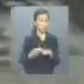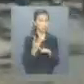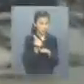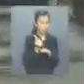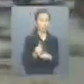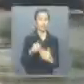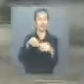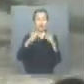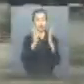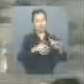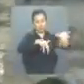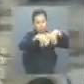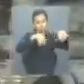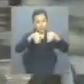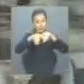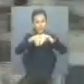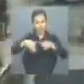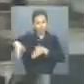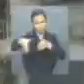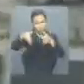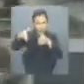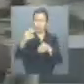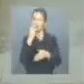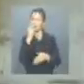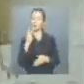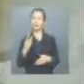ใจกับสถานการณ์ที่มีทิศทางในทางที่ดีขึ้นค่ะ